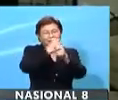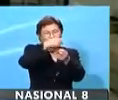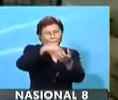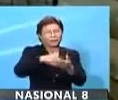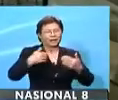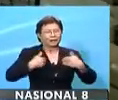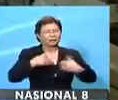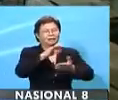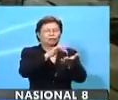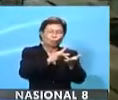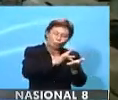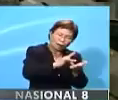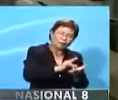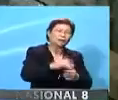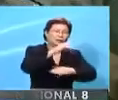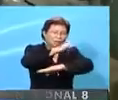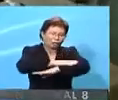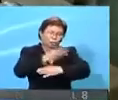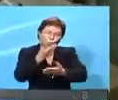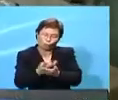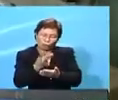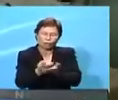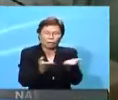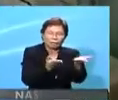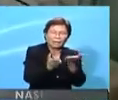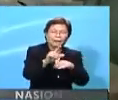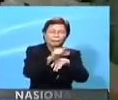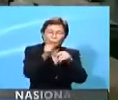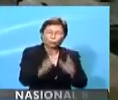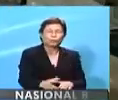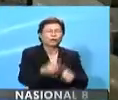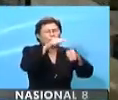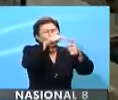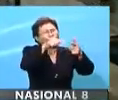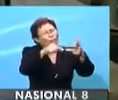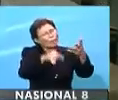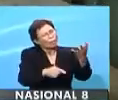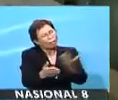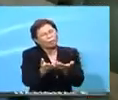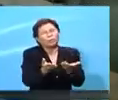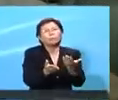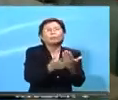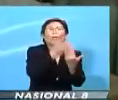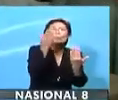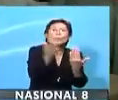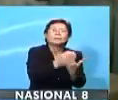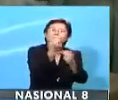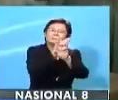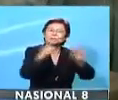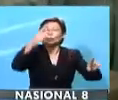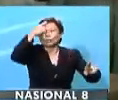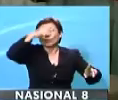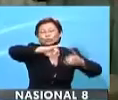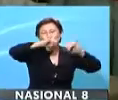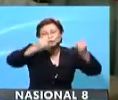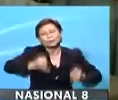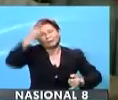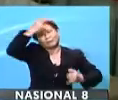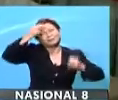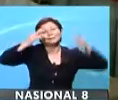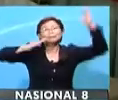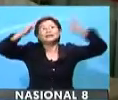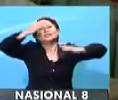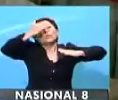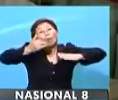ada farmasi, ada kaunter kewangan, ada kaunter khidmat pelanggan dan juga pelbagai jenis kemudahan disediakan khusus untuk jemaah haji